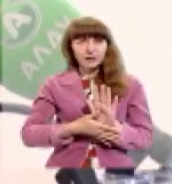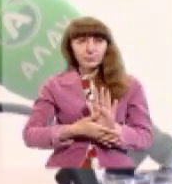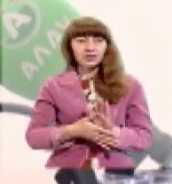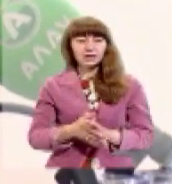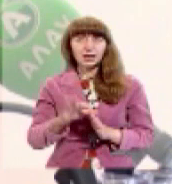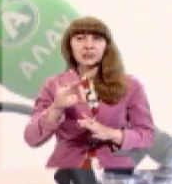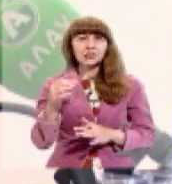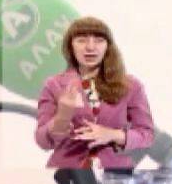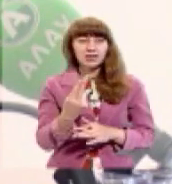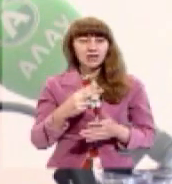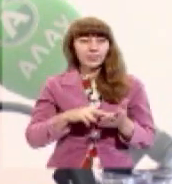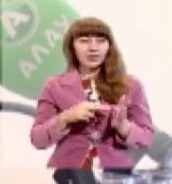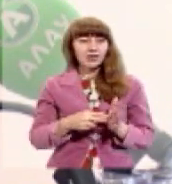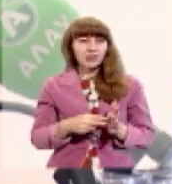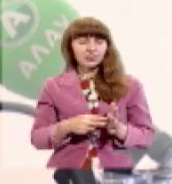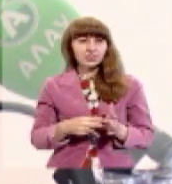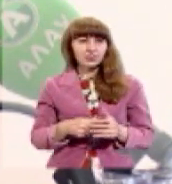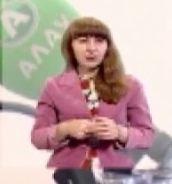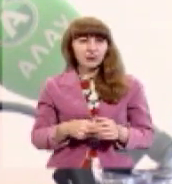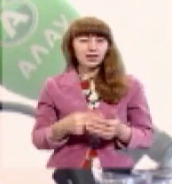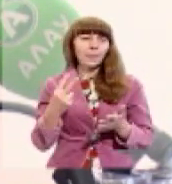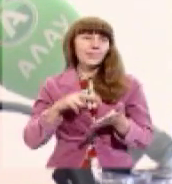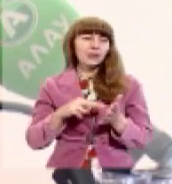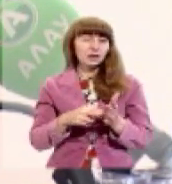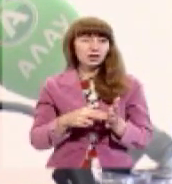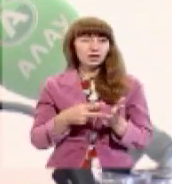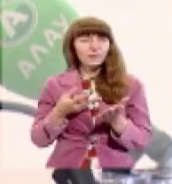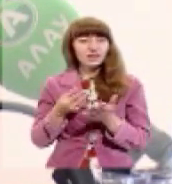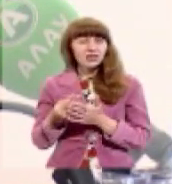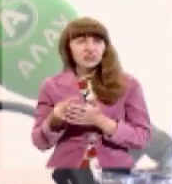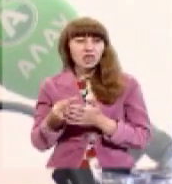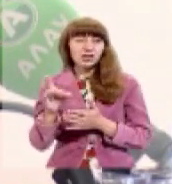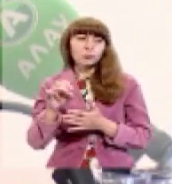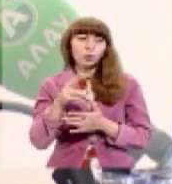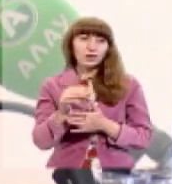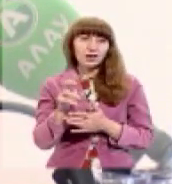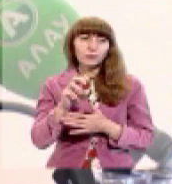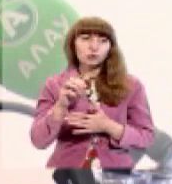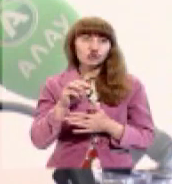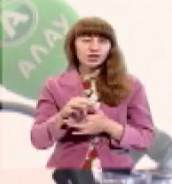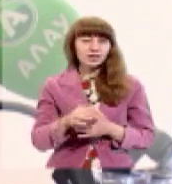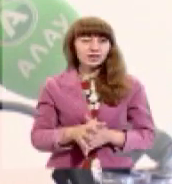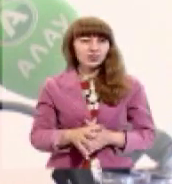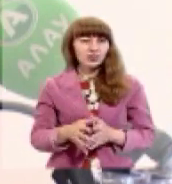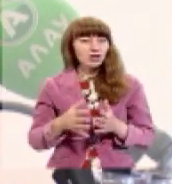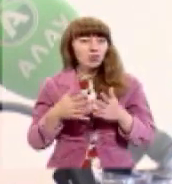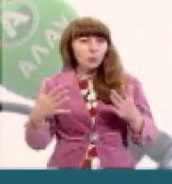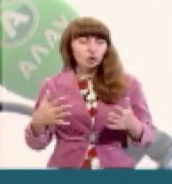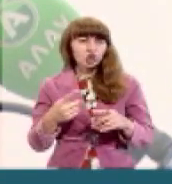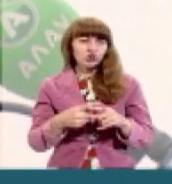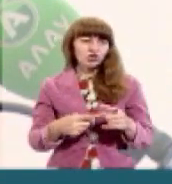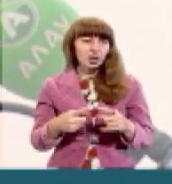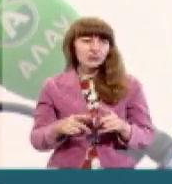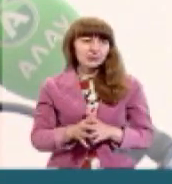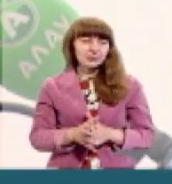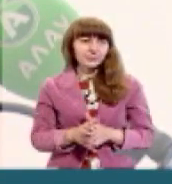национальные проекты сейчас это те проекты которые финансируются украинского бюджета в основном и в основном они